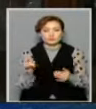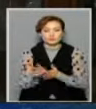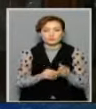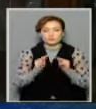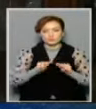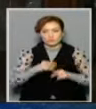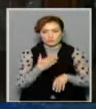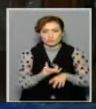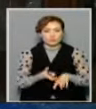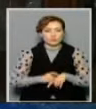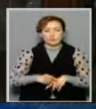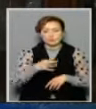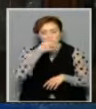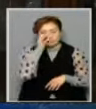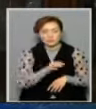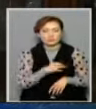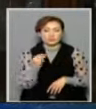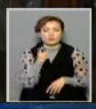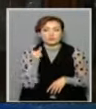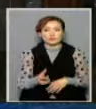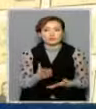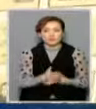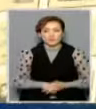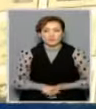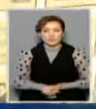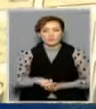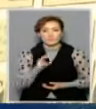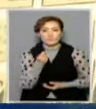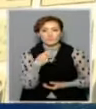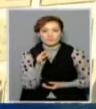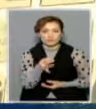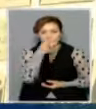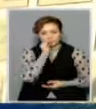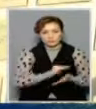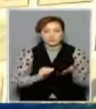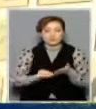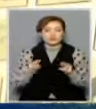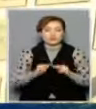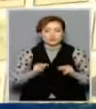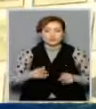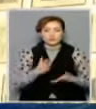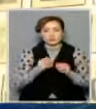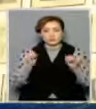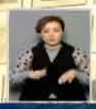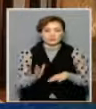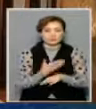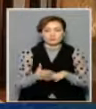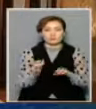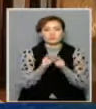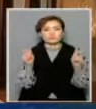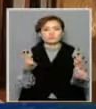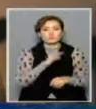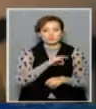примером педагога. Это очень талантливый и интеллигентный человек. Кадыр Жусуп – талантливый писатель, педагог, который может разглядеть и